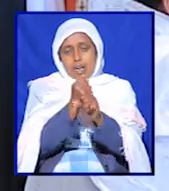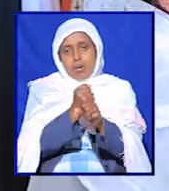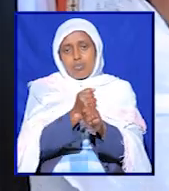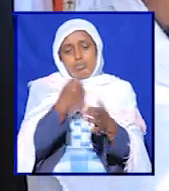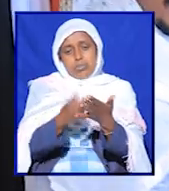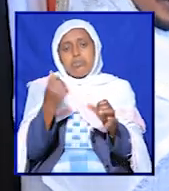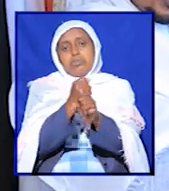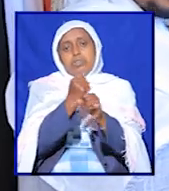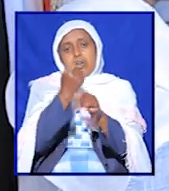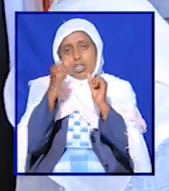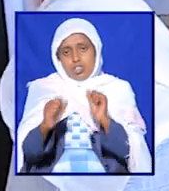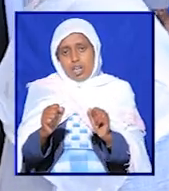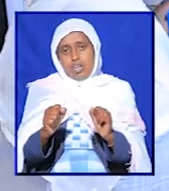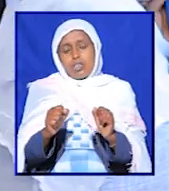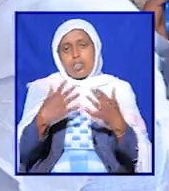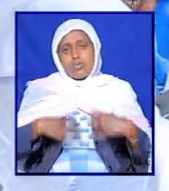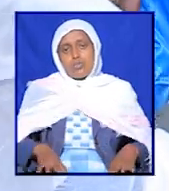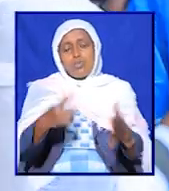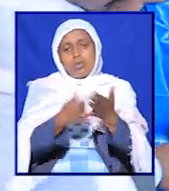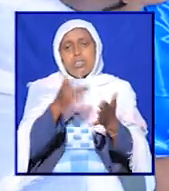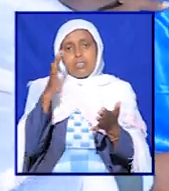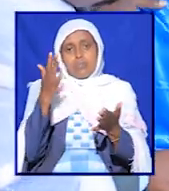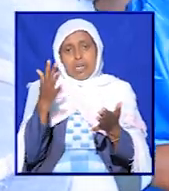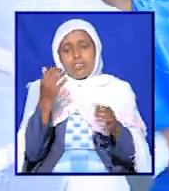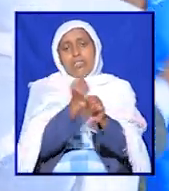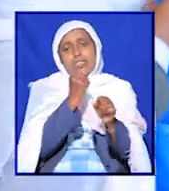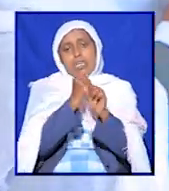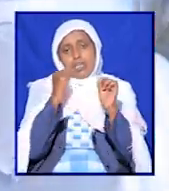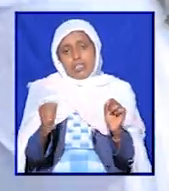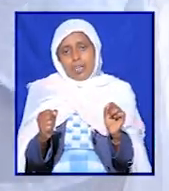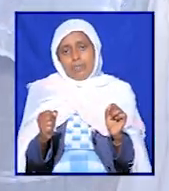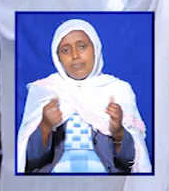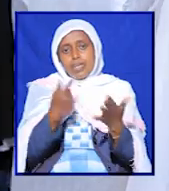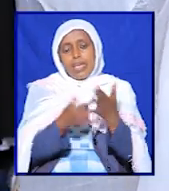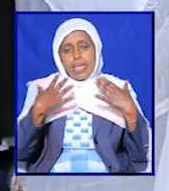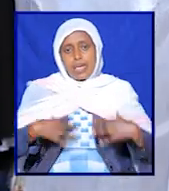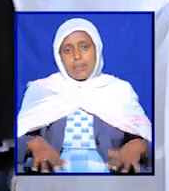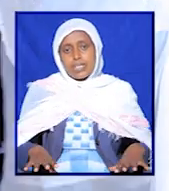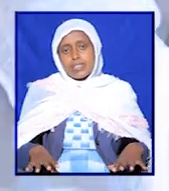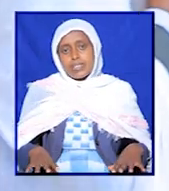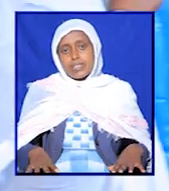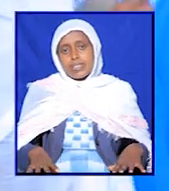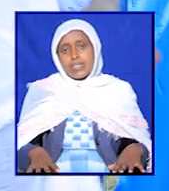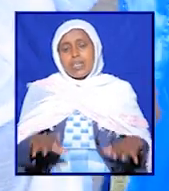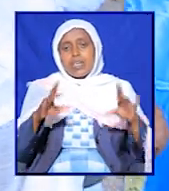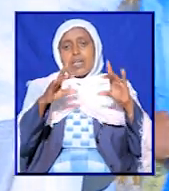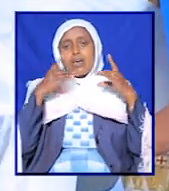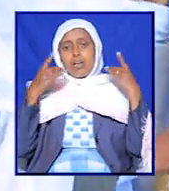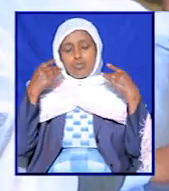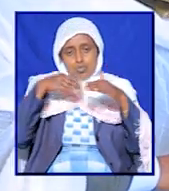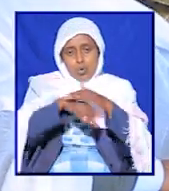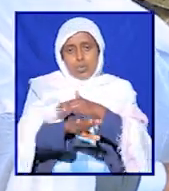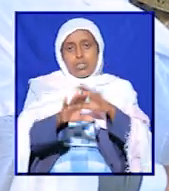በዚህም ሊሰራ ይችላል። ቀሚሱ በዚህም አይነት ሊሰራ ይችላል። ይሄ ቀሚስ ካህኑ